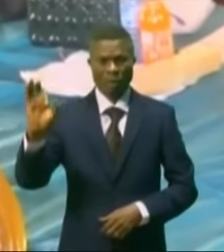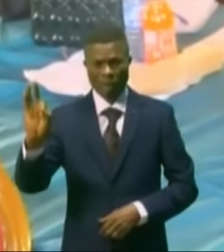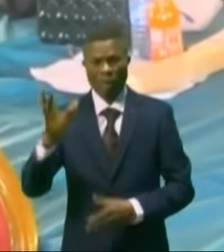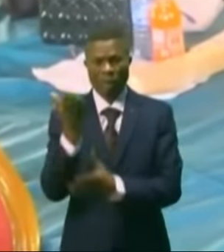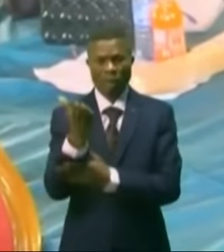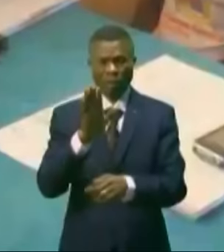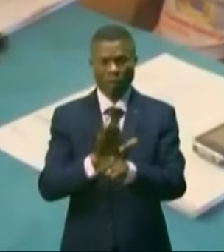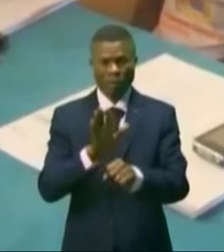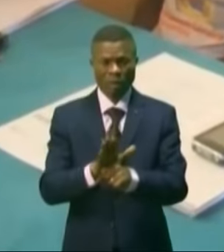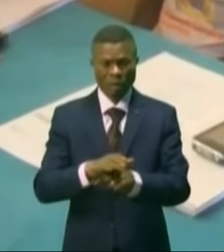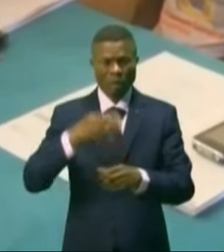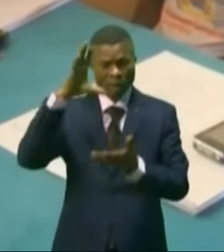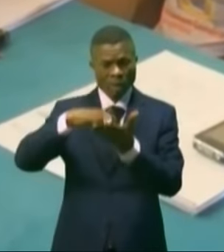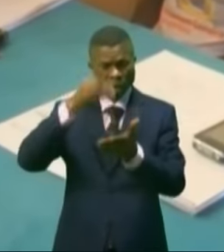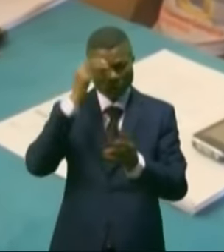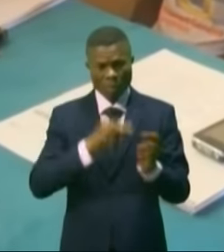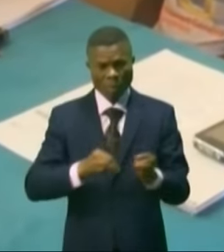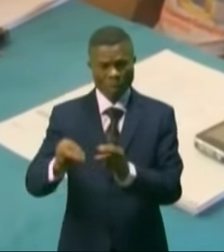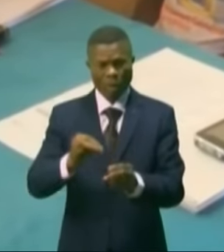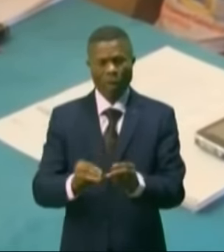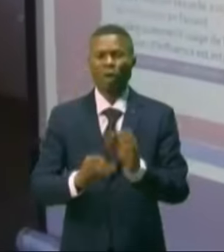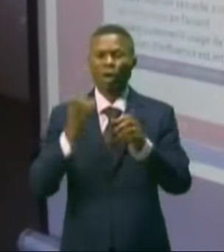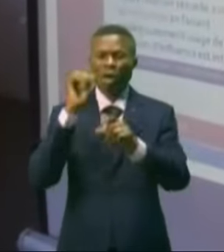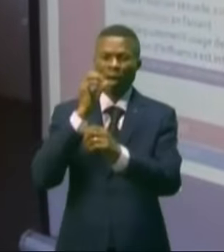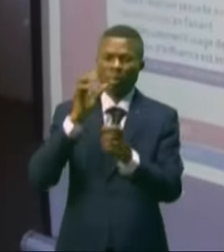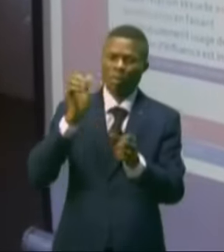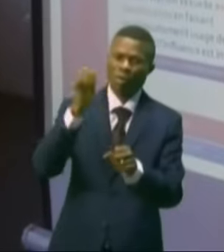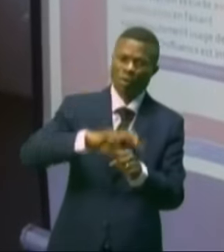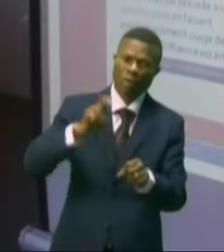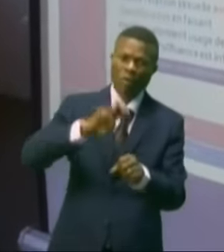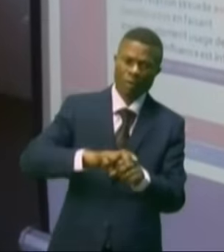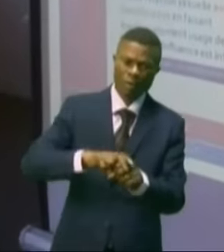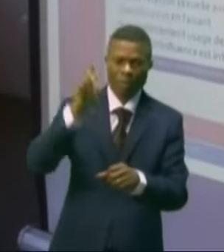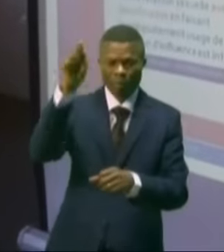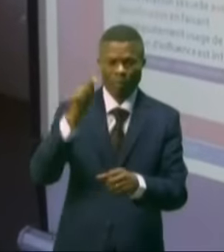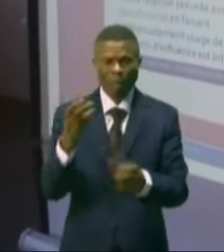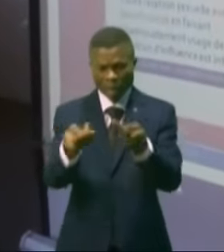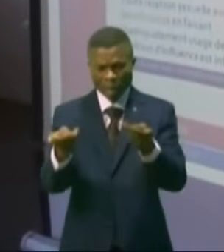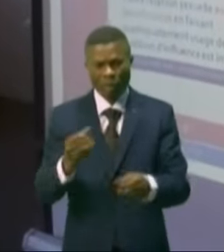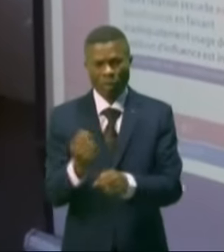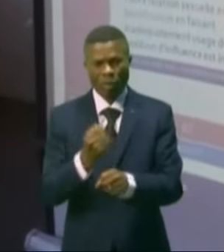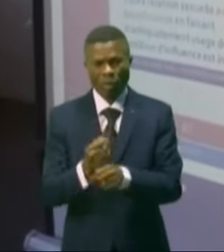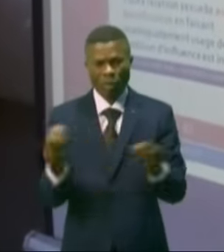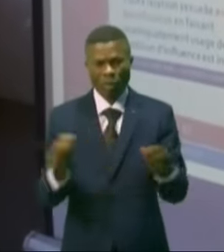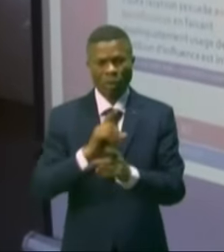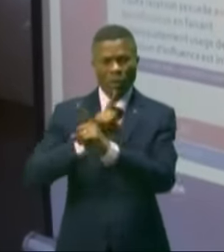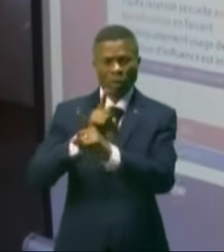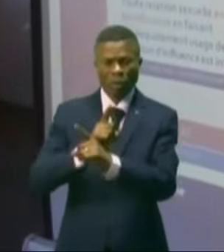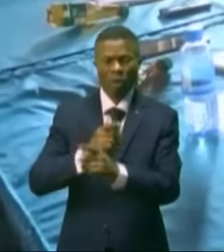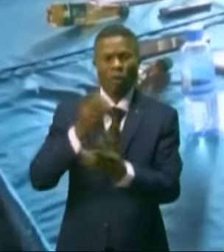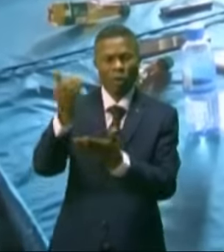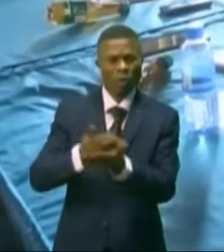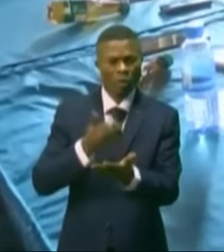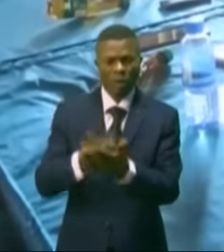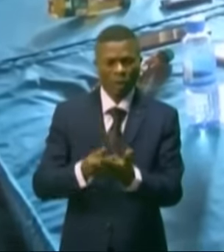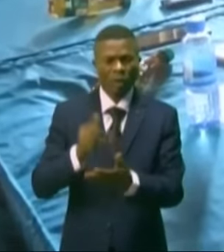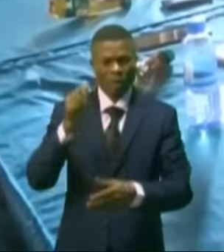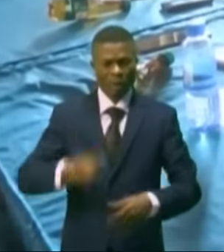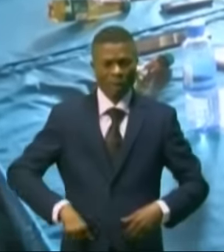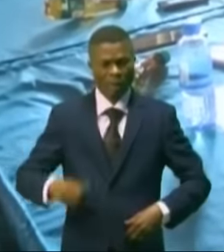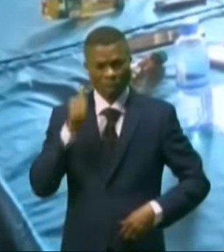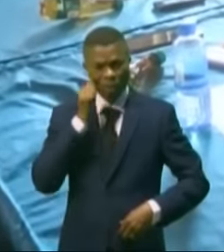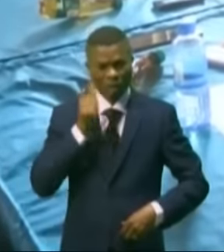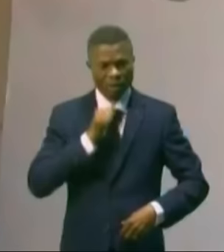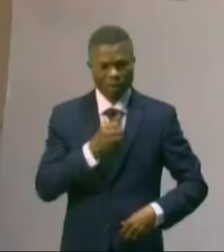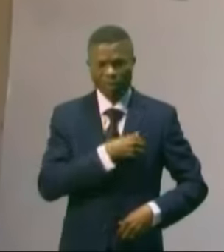des différentes pratiques liées aux violences basées sur les genres, dans les milieux professionnels, à prévention contre l'exploitation, abus et